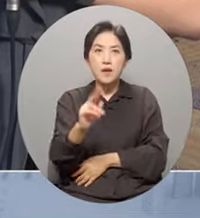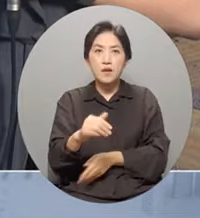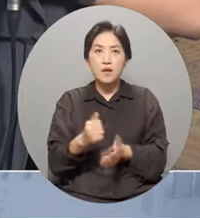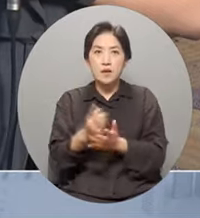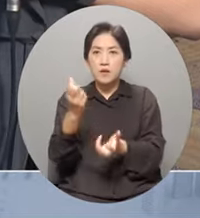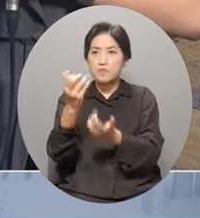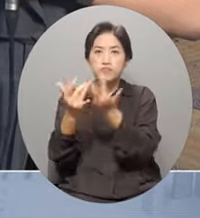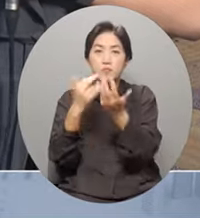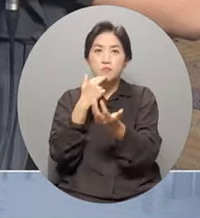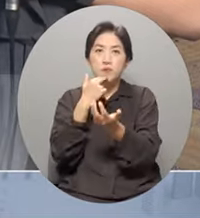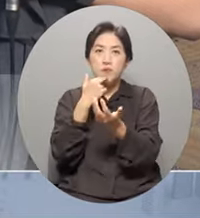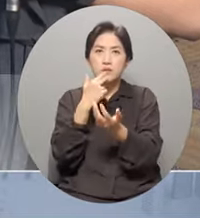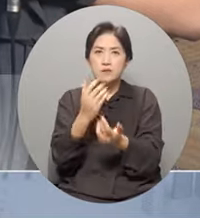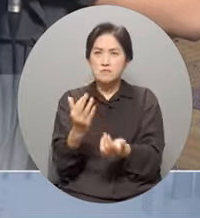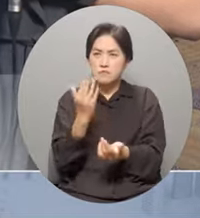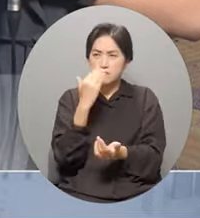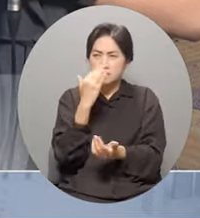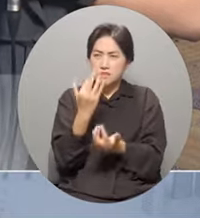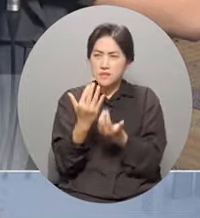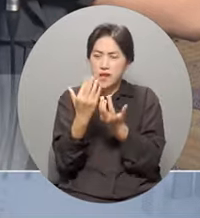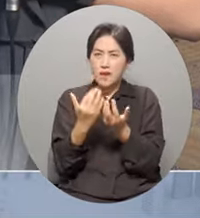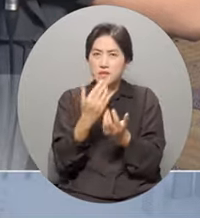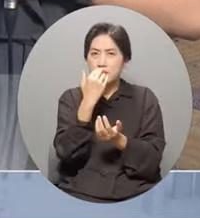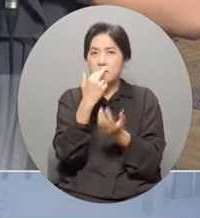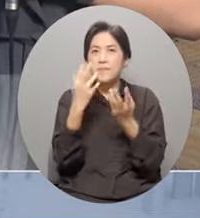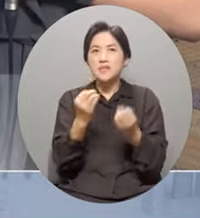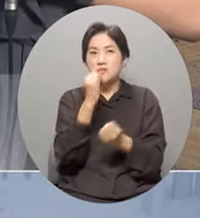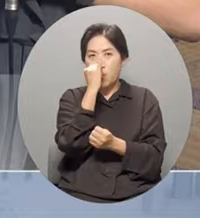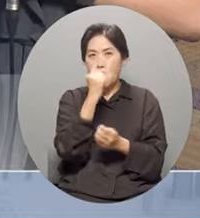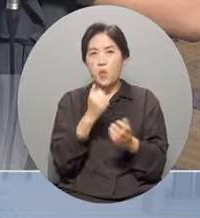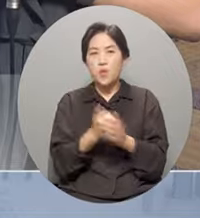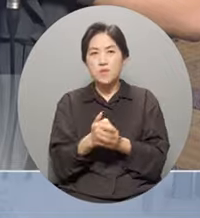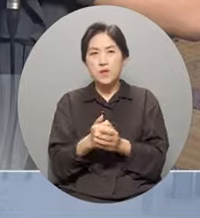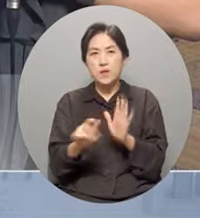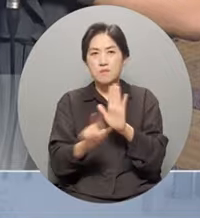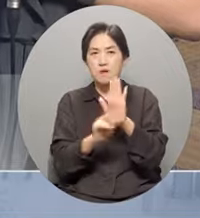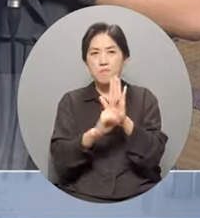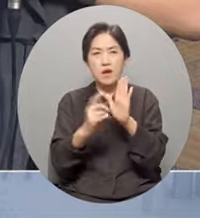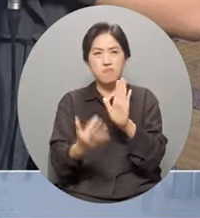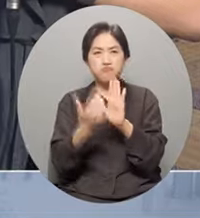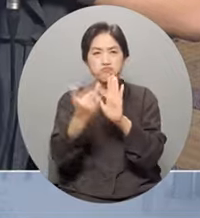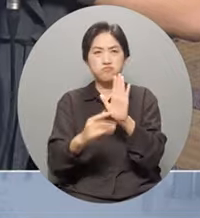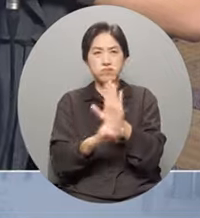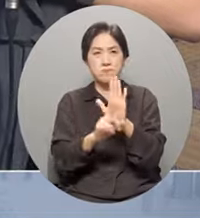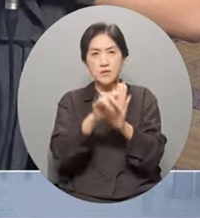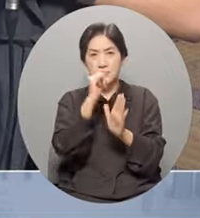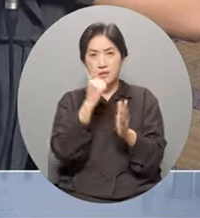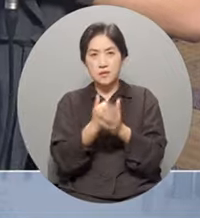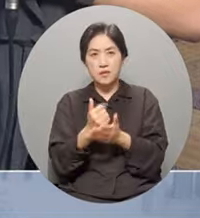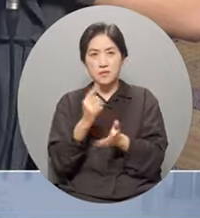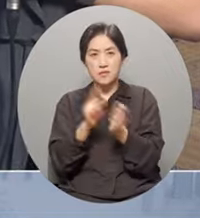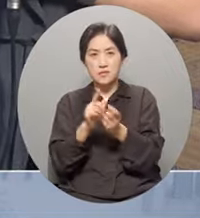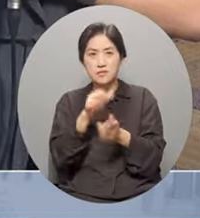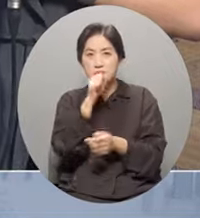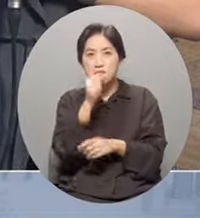보이지 않았지만 타는 냄새는 많이 난 걸로 전해집니다. 화재 경보기도 울렸습니다. 얘기 직접 들어보시죠.